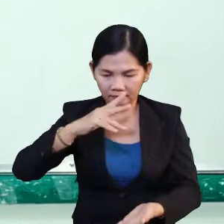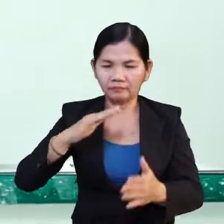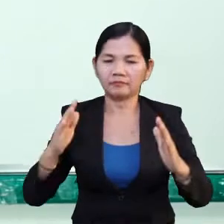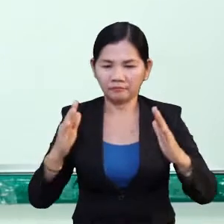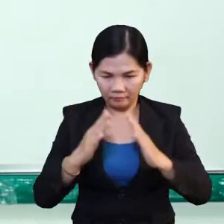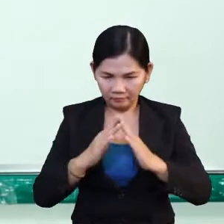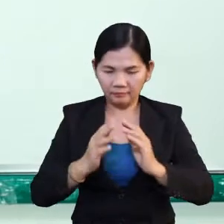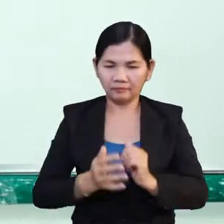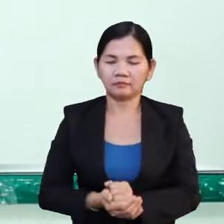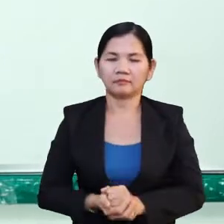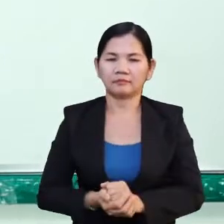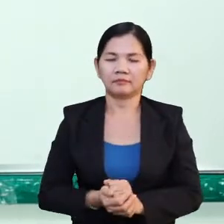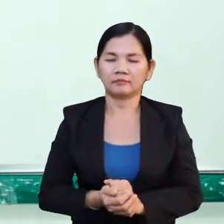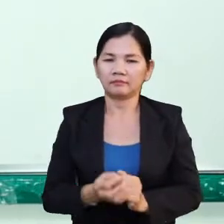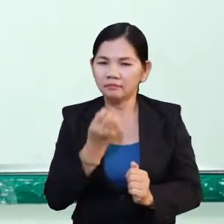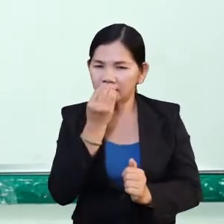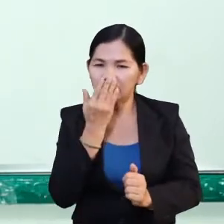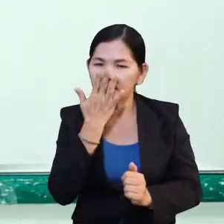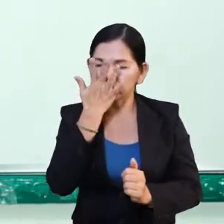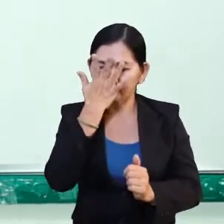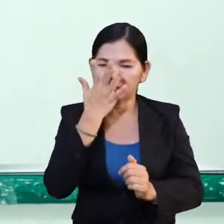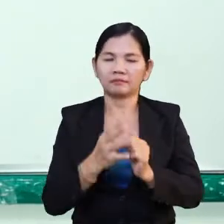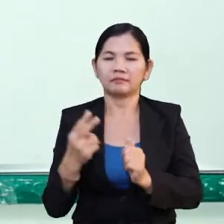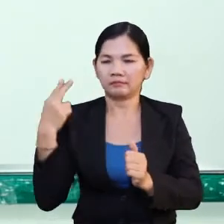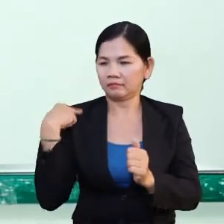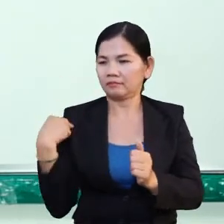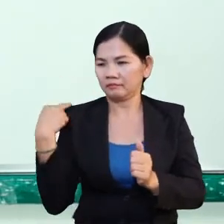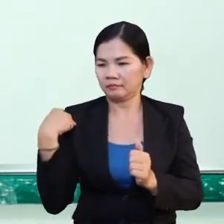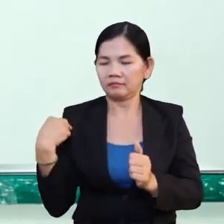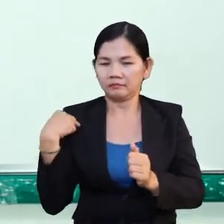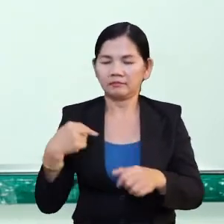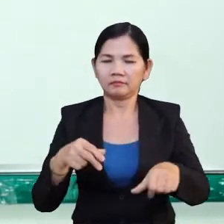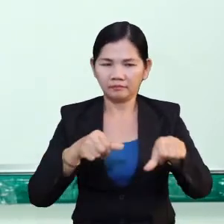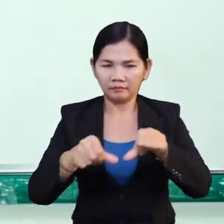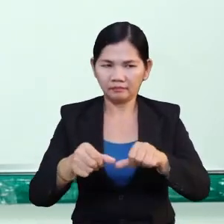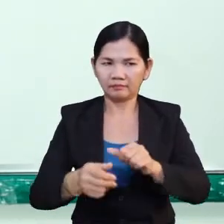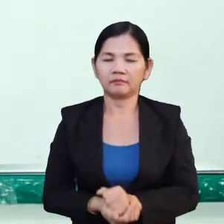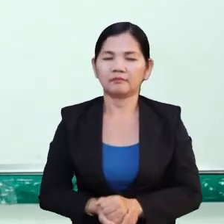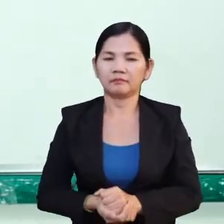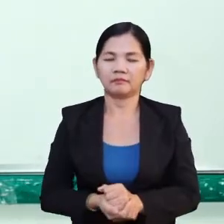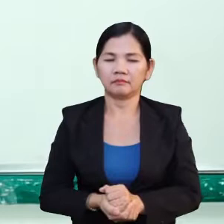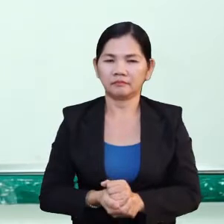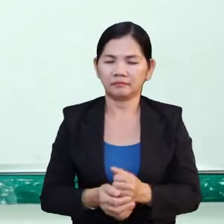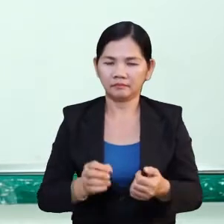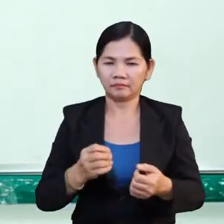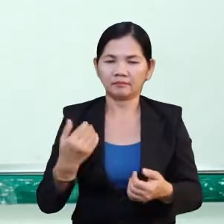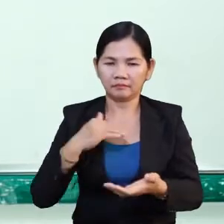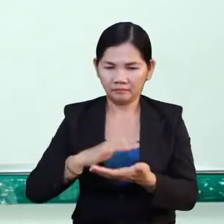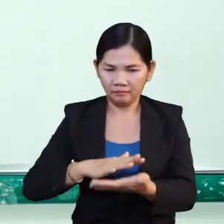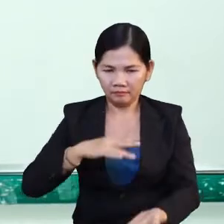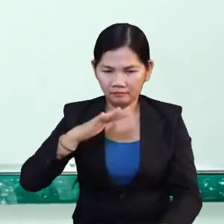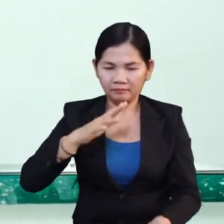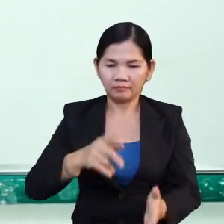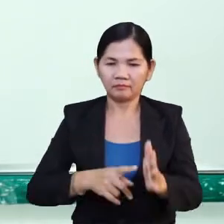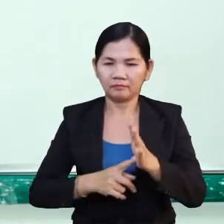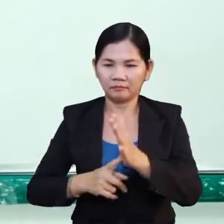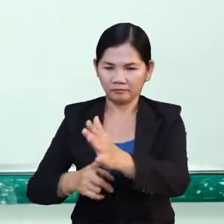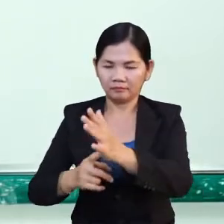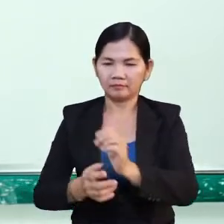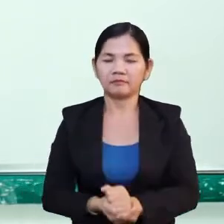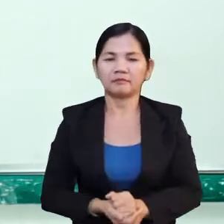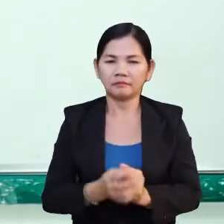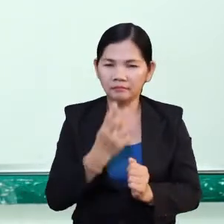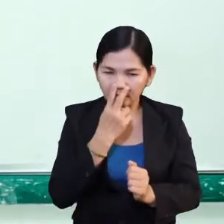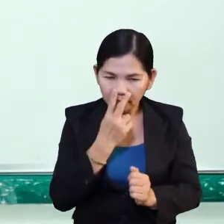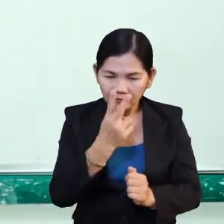ផ្ទះកូនឡើងវិញណាមានផ្កាមានអីជាពណ៌លឿងចាបន្តពីពណ៌លឿងកូនគិតមើលណាអ្នកគ្រូនឹងមានពណ៌អ្វីមកបង្ហាញកូនបន្តទៀតកូន